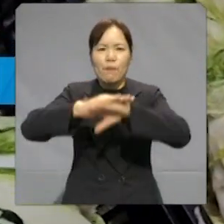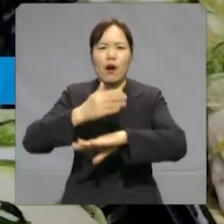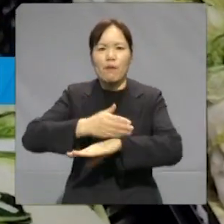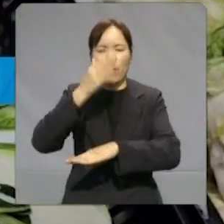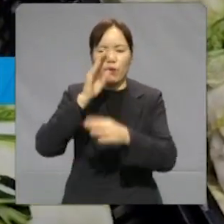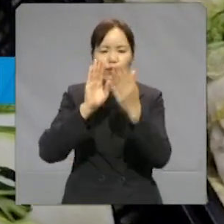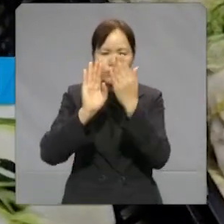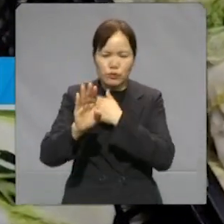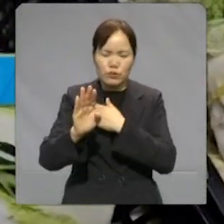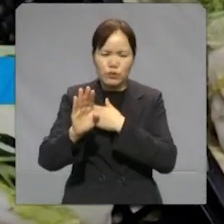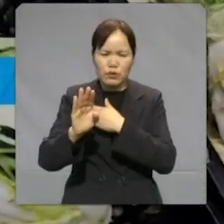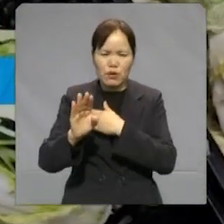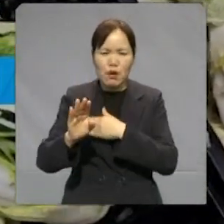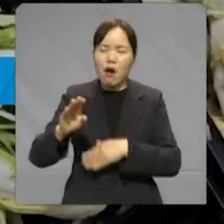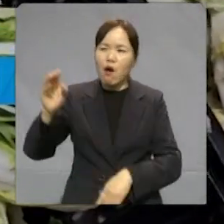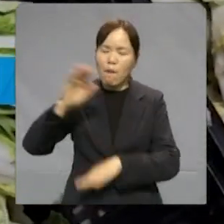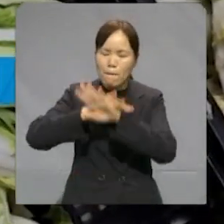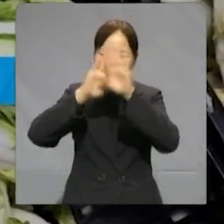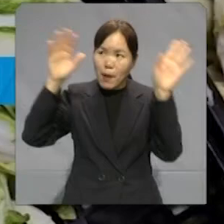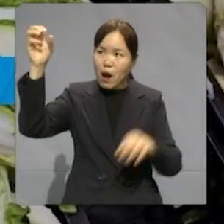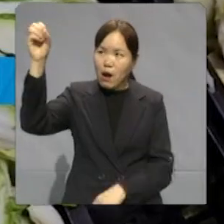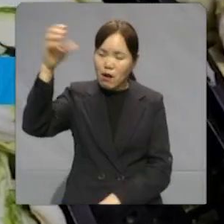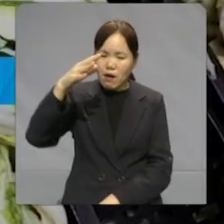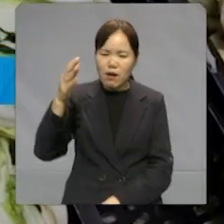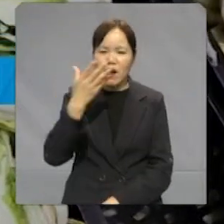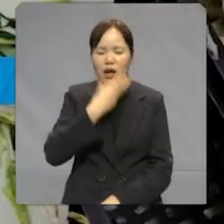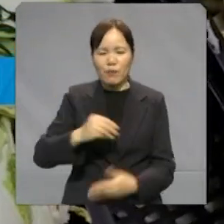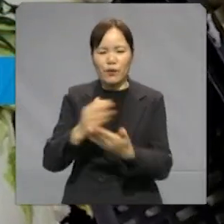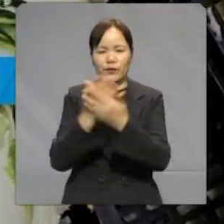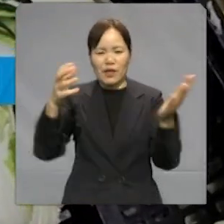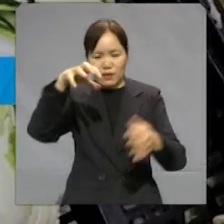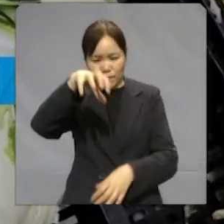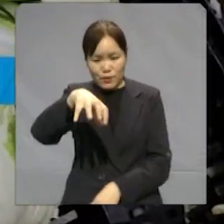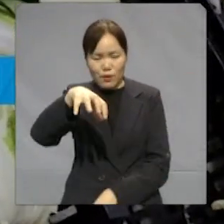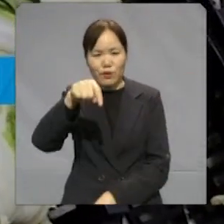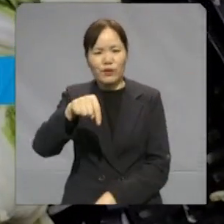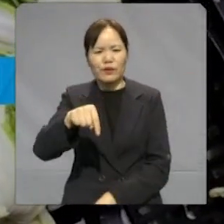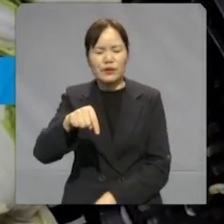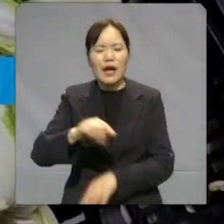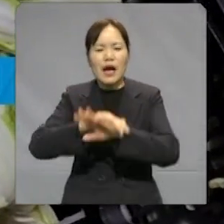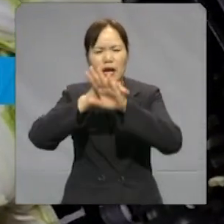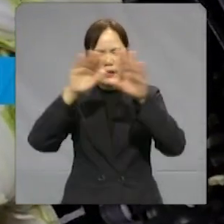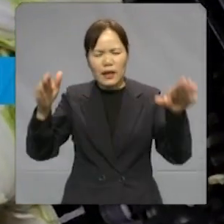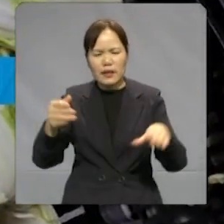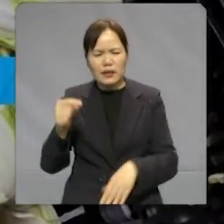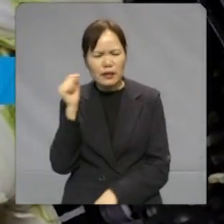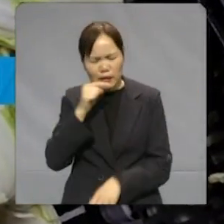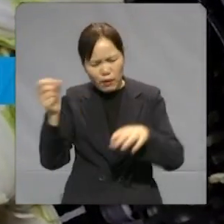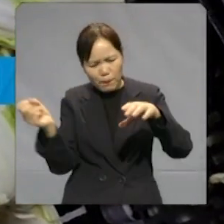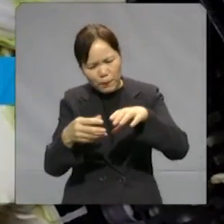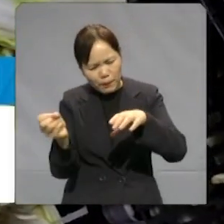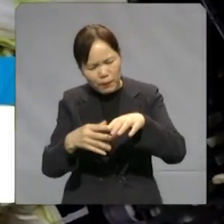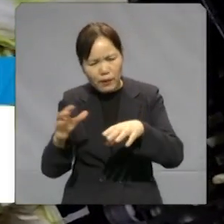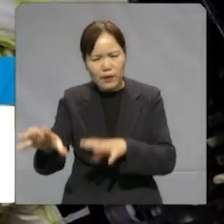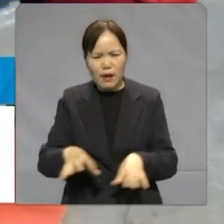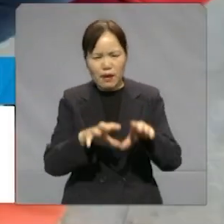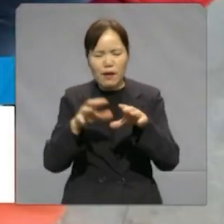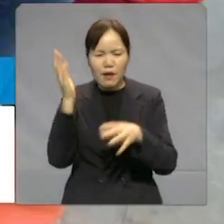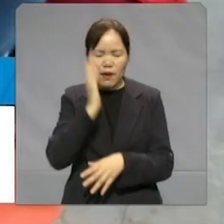넘은 시각, 환하게 불 켜진 행복 나눔터 마당에는 낮에 절여 놓았던 배추를